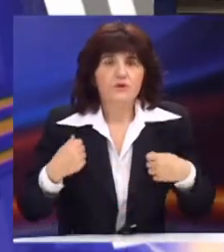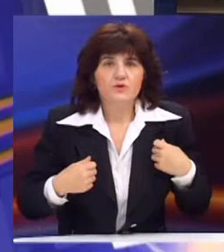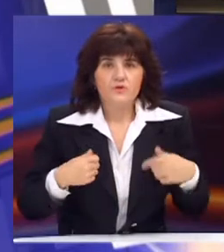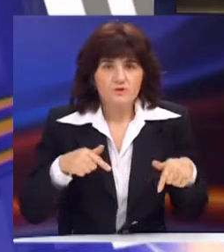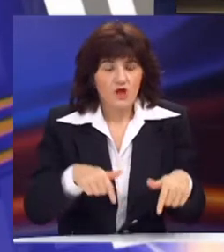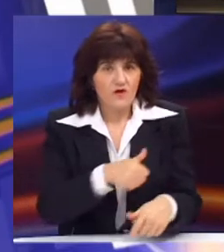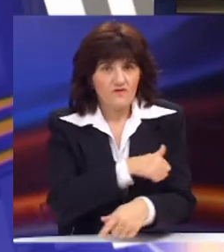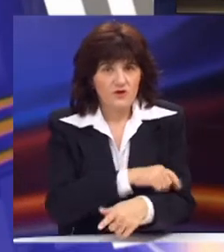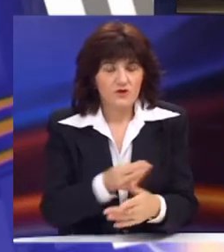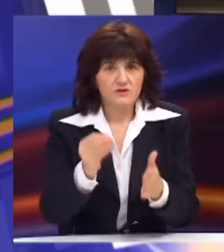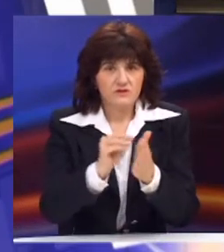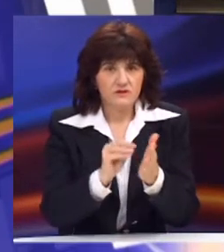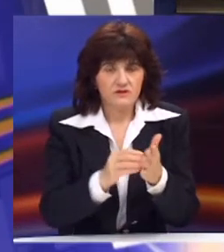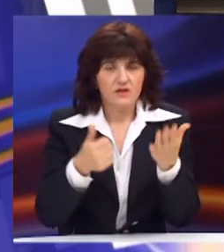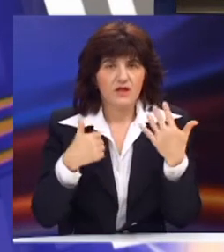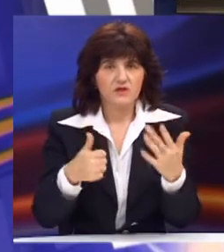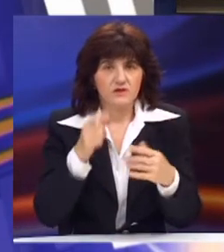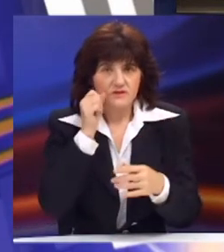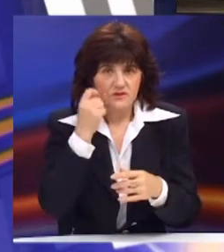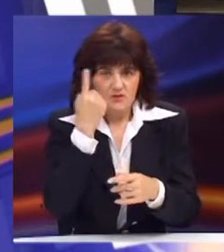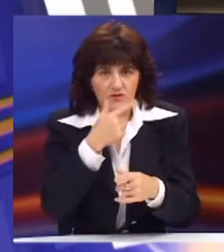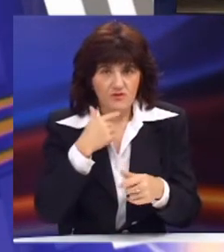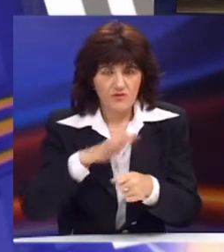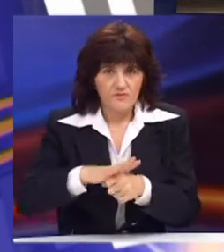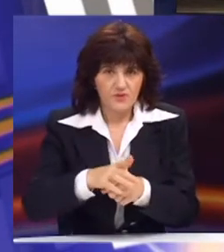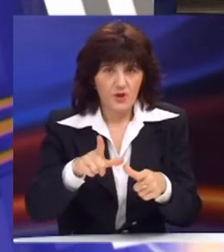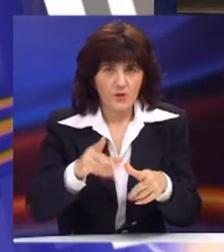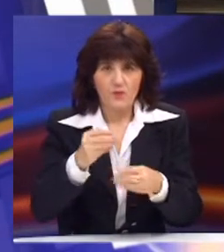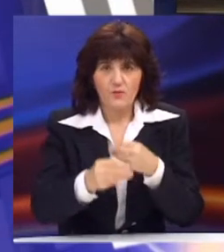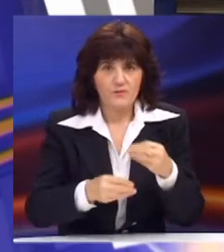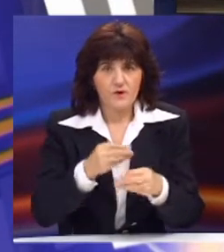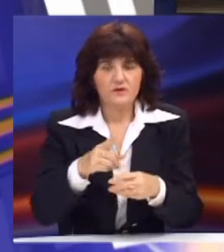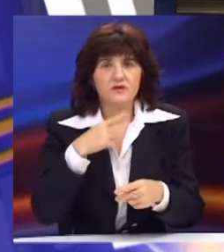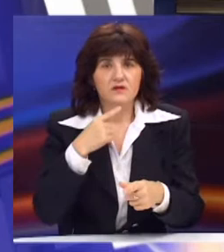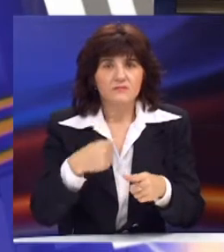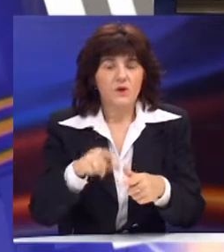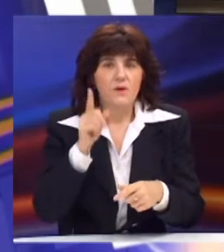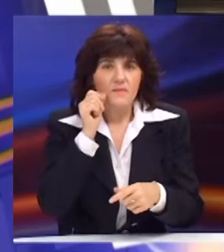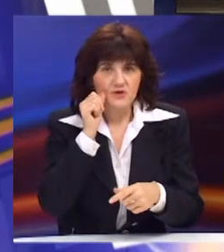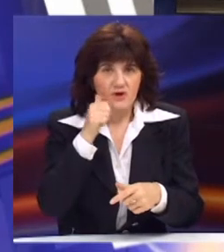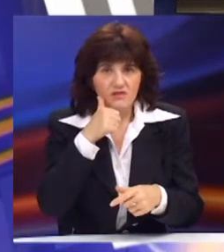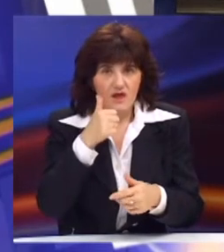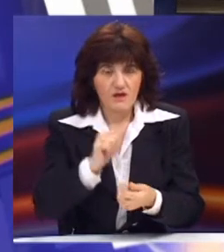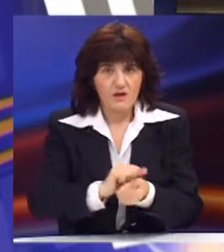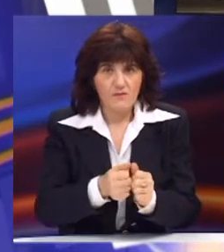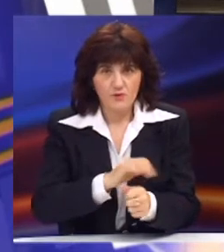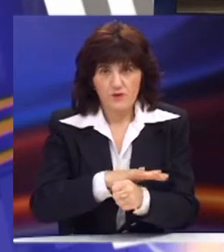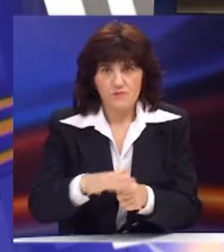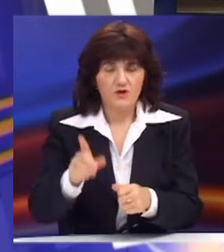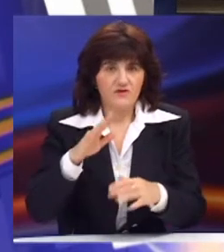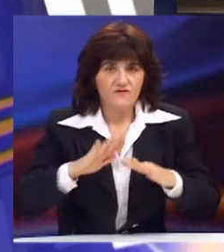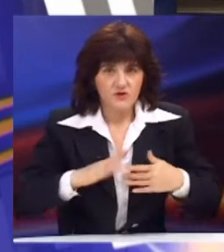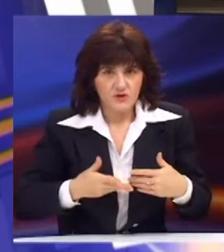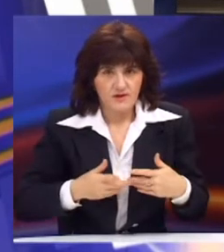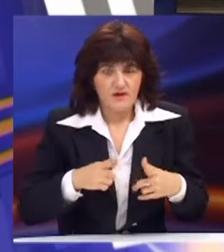U Subotici je ove godine evidentirano 60 žrtava nasilja u porodici, saopšteno je povodom Međunarodnog dana borbe protiv nasilja